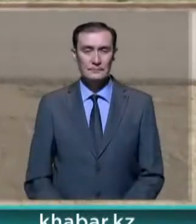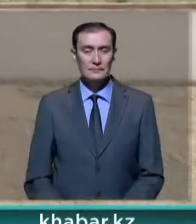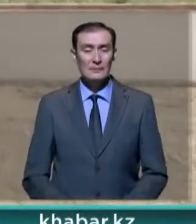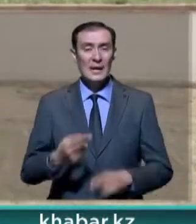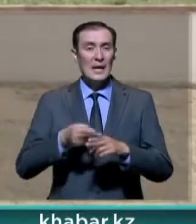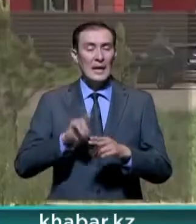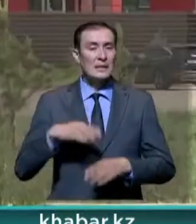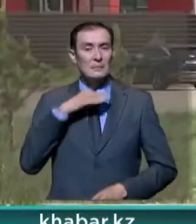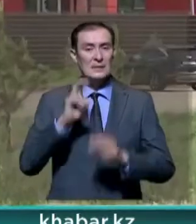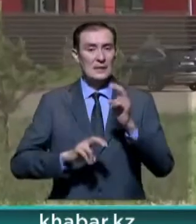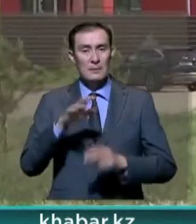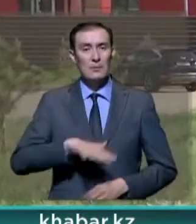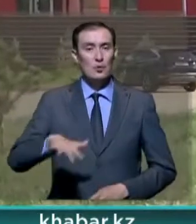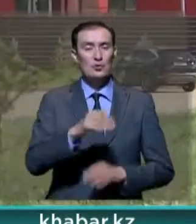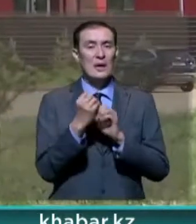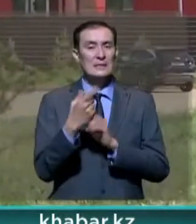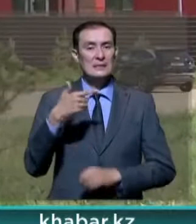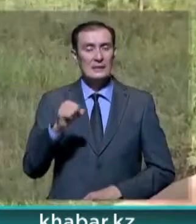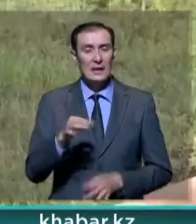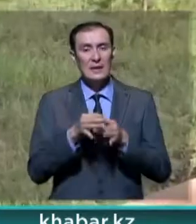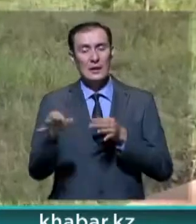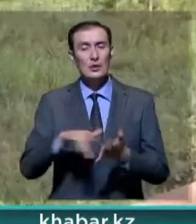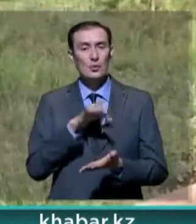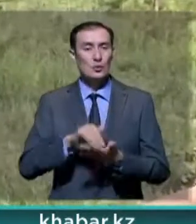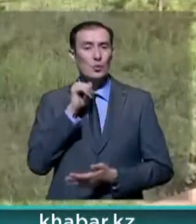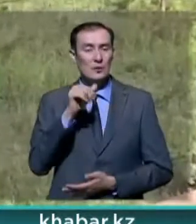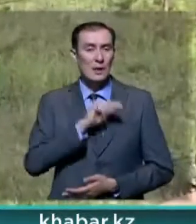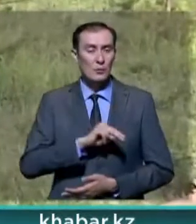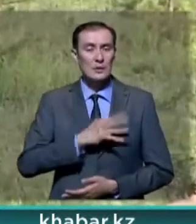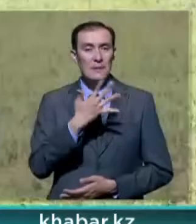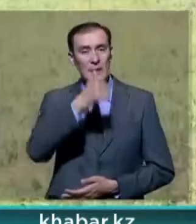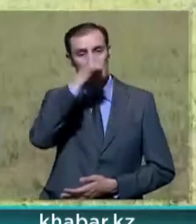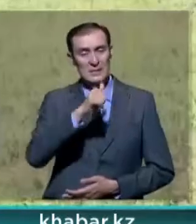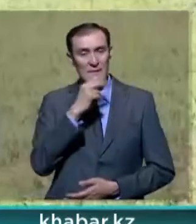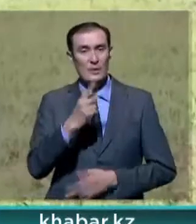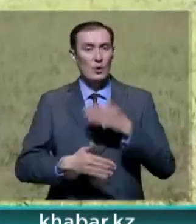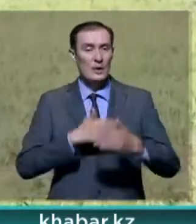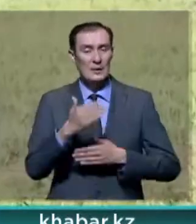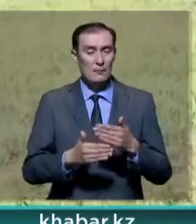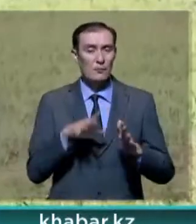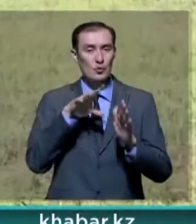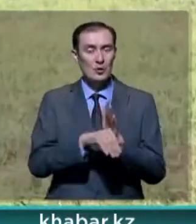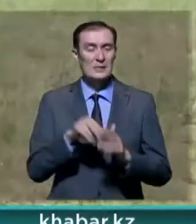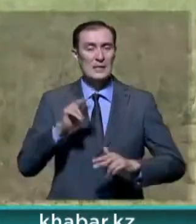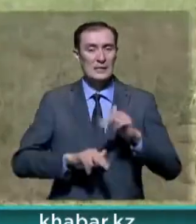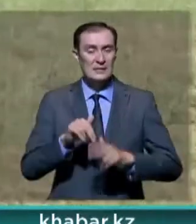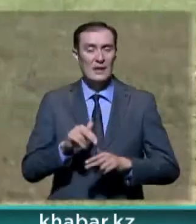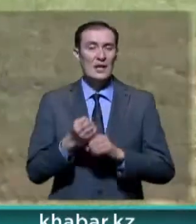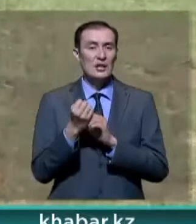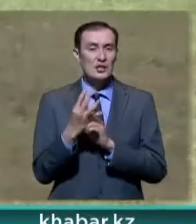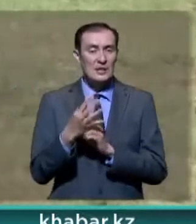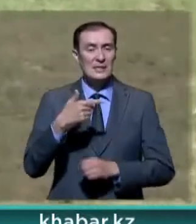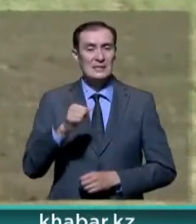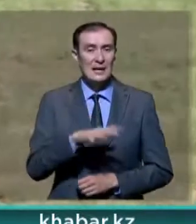Этот мясокомбинат площадью 11 гектаров на окраине Костанае работает пятый месяц. Второй этап проекта предусматривает строительство на